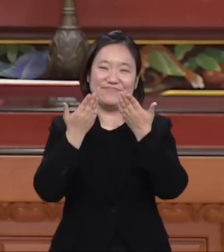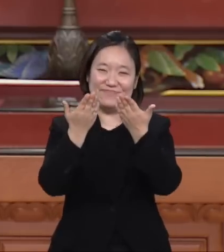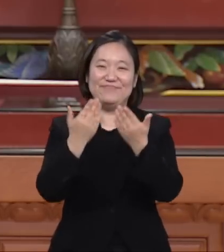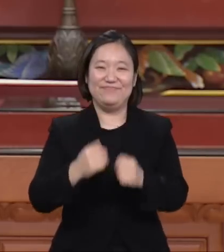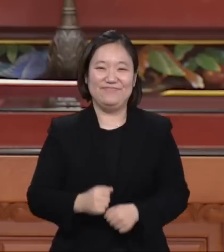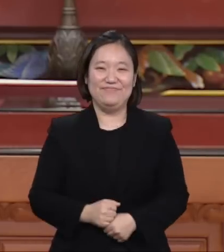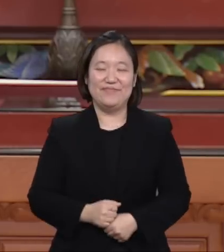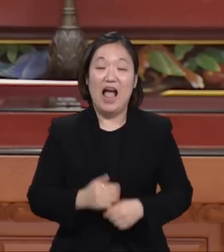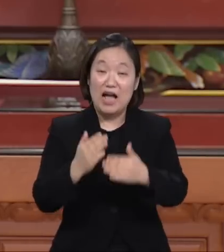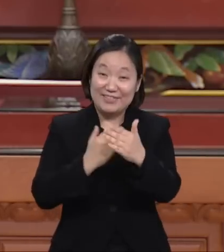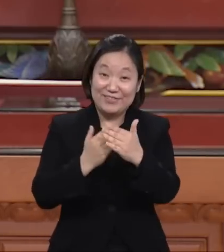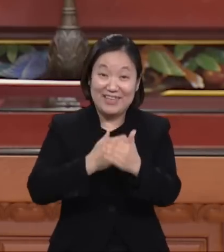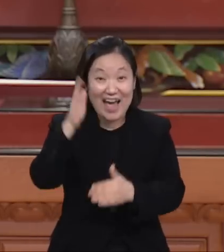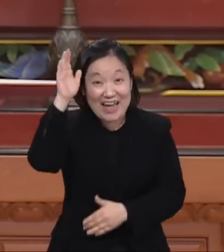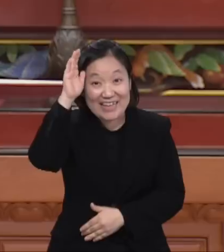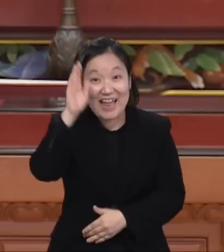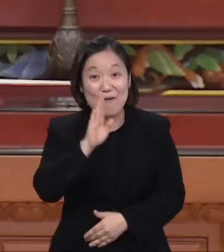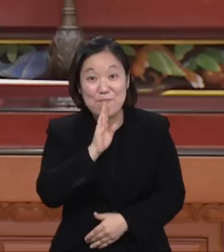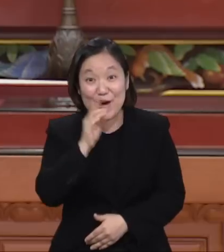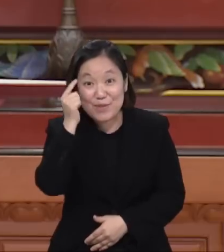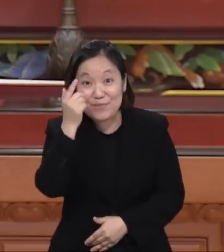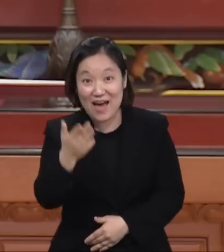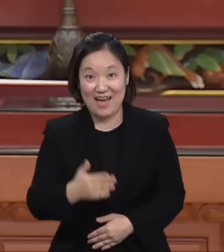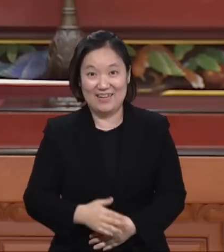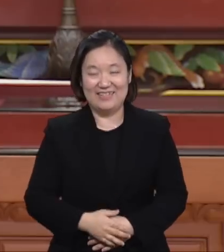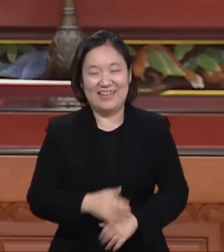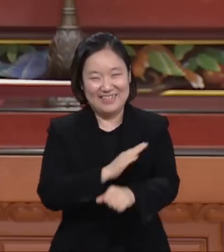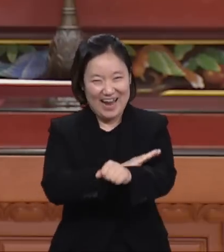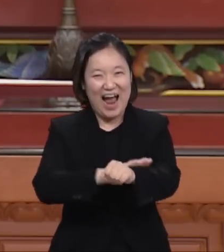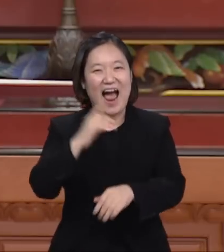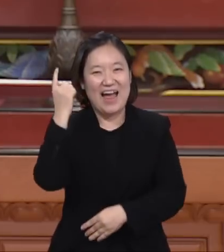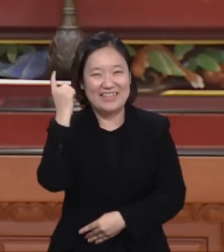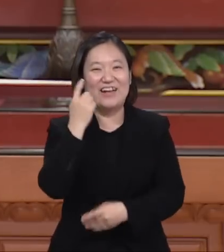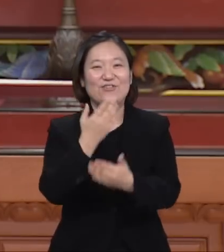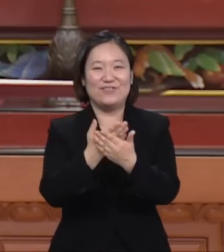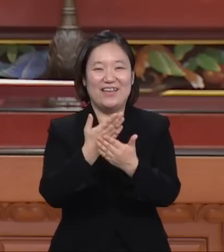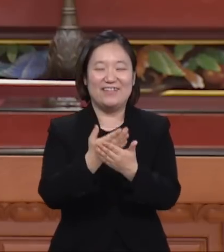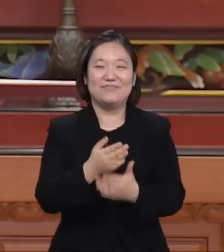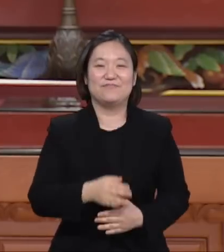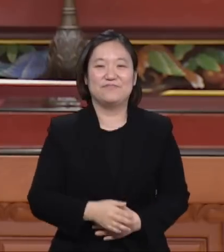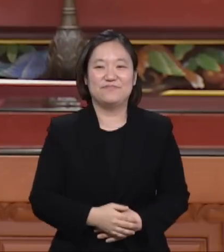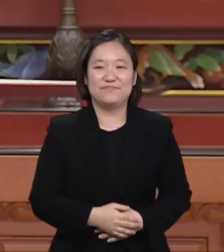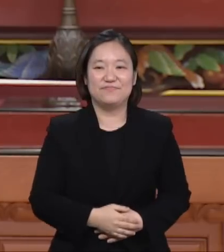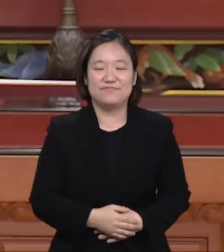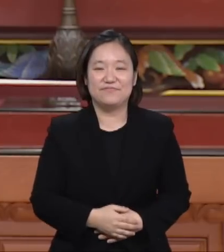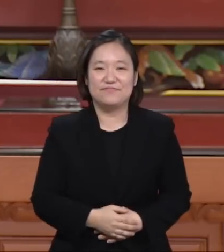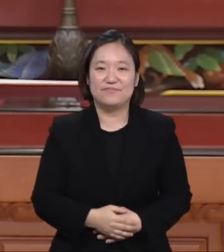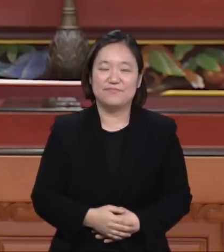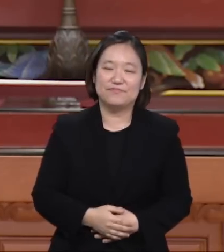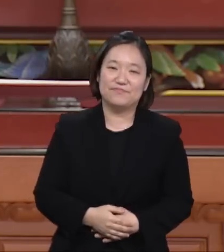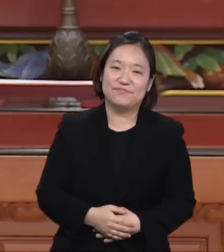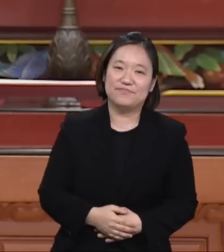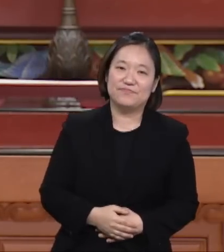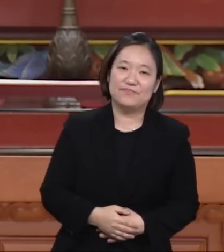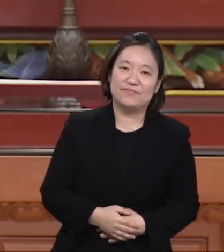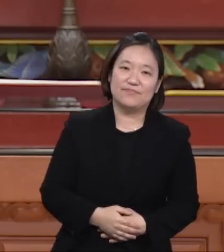기대되시죠 한번 잘 들어보세요 여러분 그